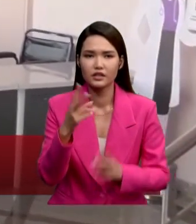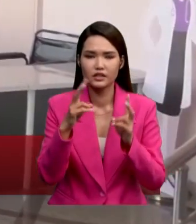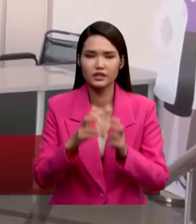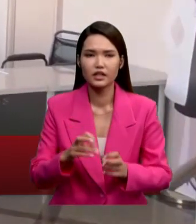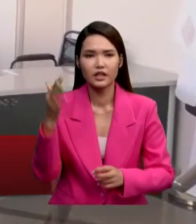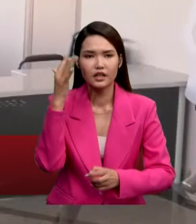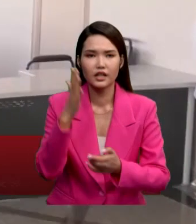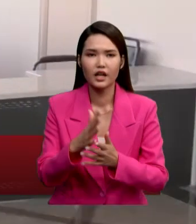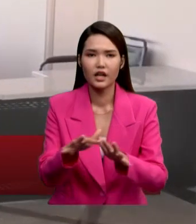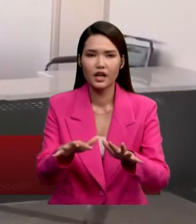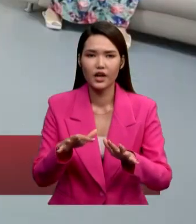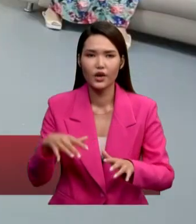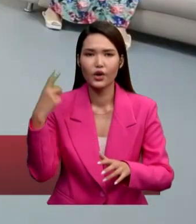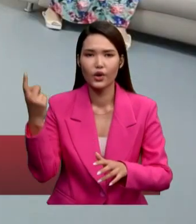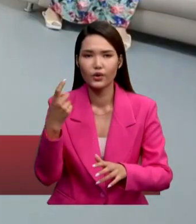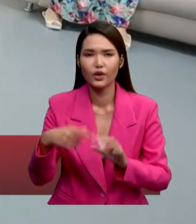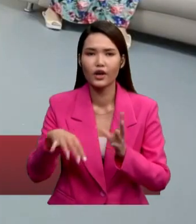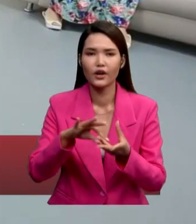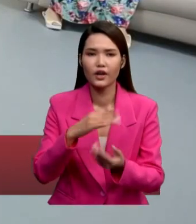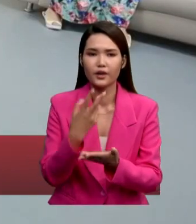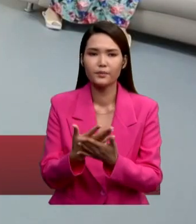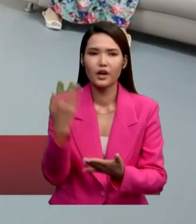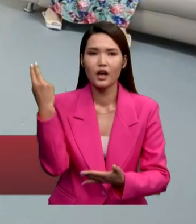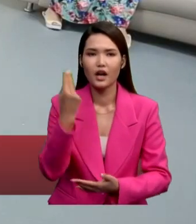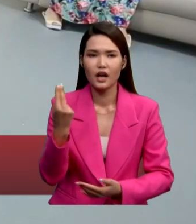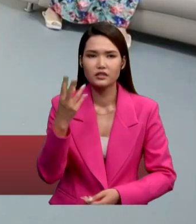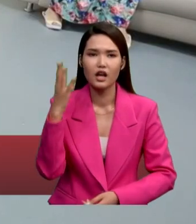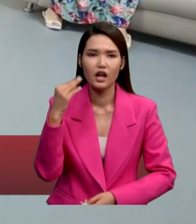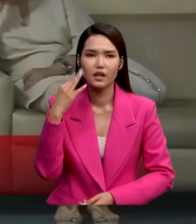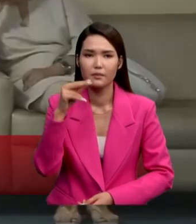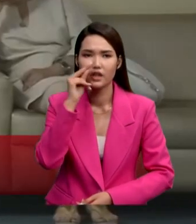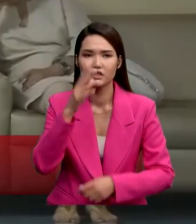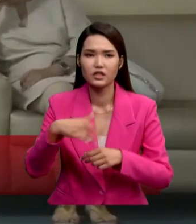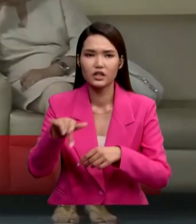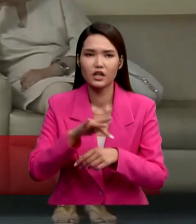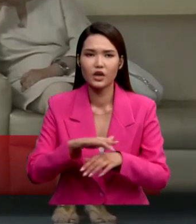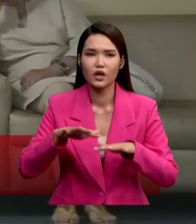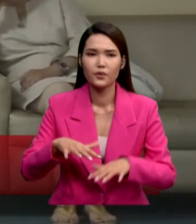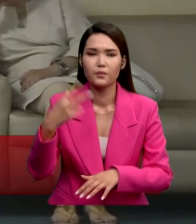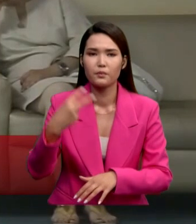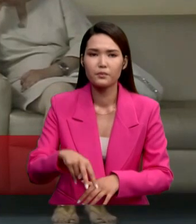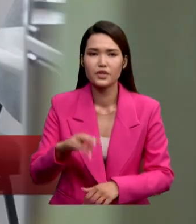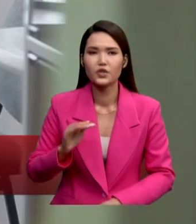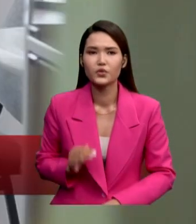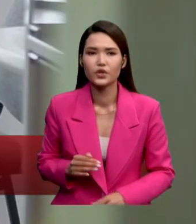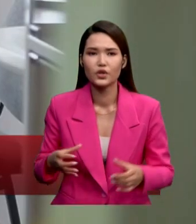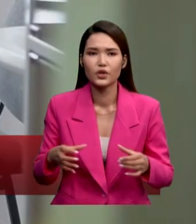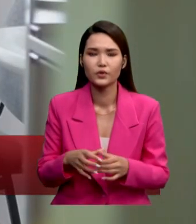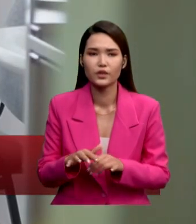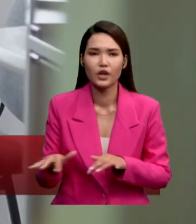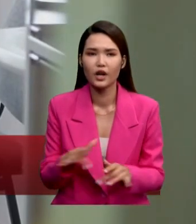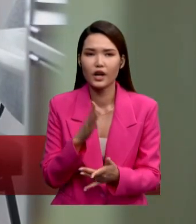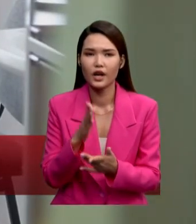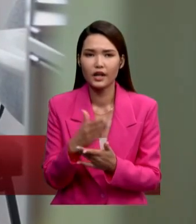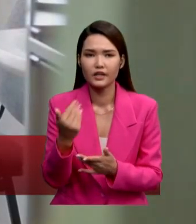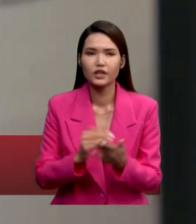шықпақшы. Аудиторлық іс-шара қордың өзінде, сондай-ақ Астана, Алматы және Шымкент қалаларында орналасқан 20 өңірлік филиалда жүргізілетін болады. Бұл